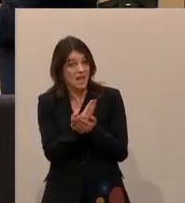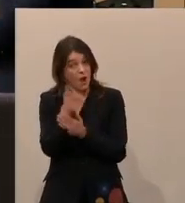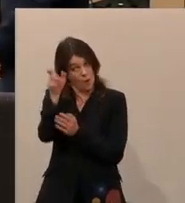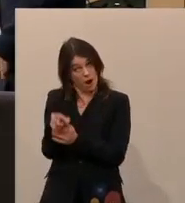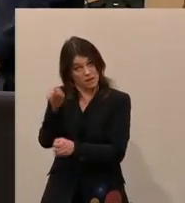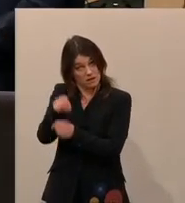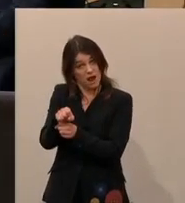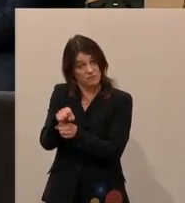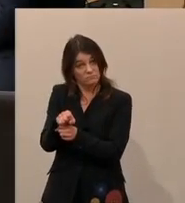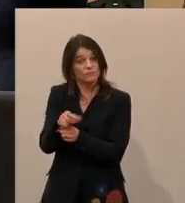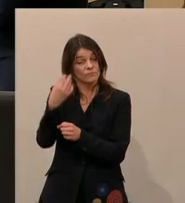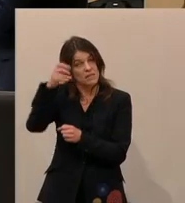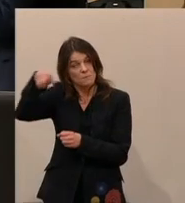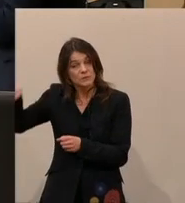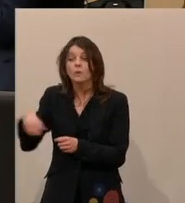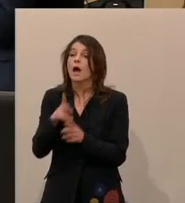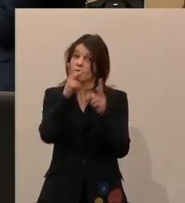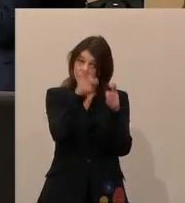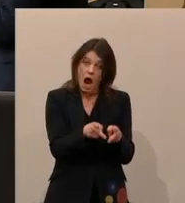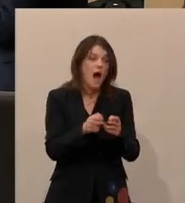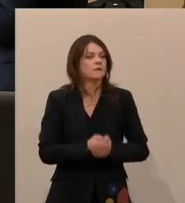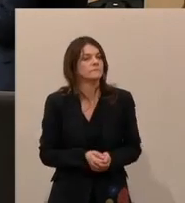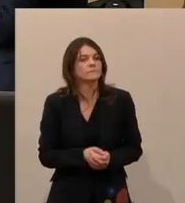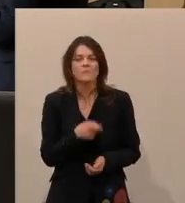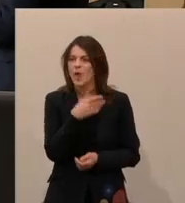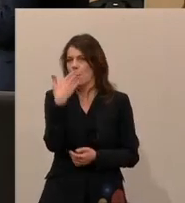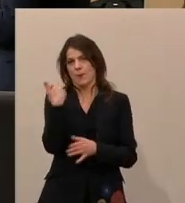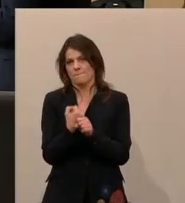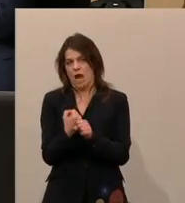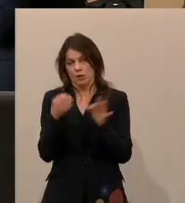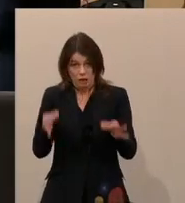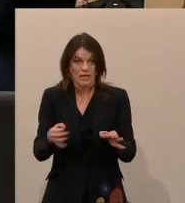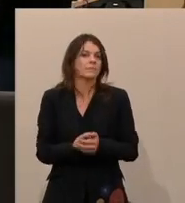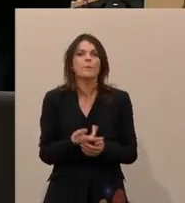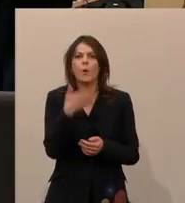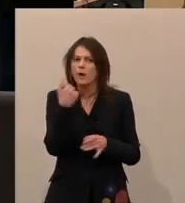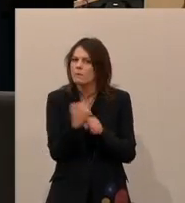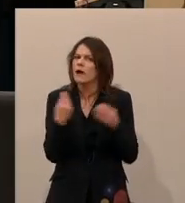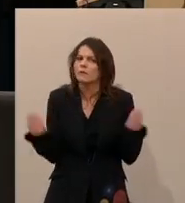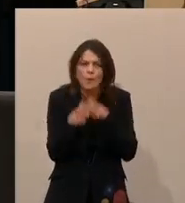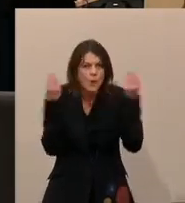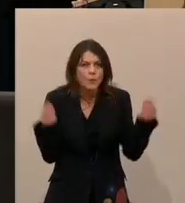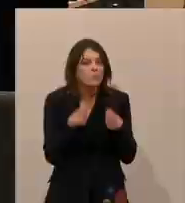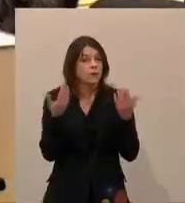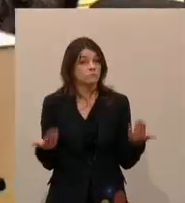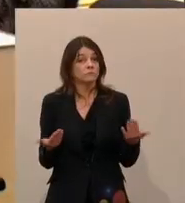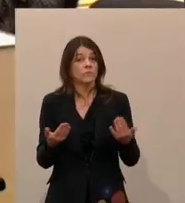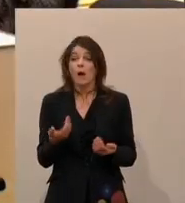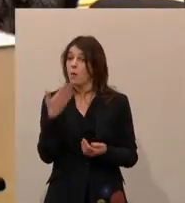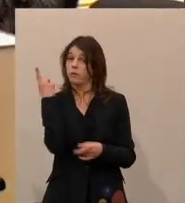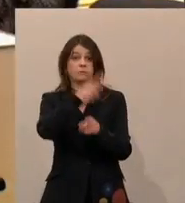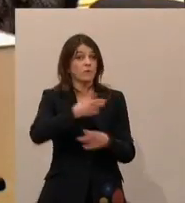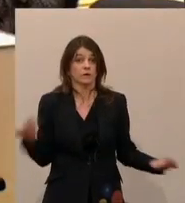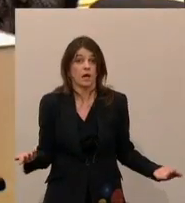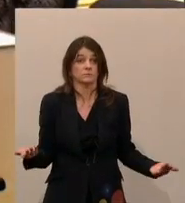von einzelnen Personen. Und da haben Sie recht, das wurde nicht gemacht. Aber es ist deshalb nicht gemacht worden, weil es nicht